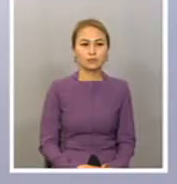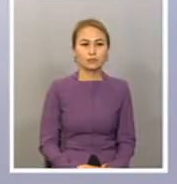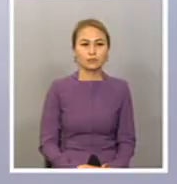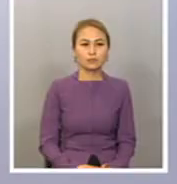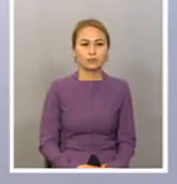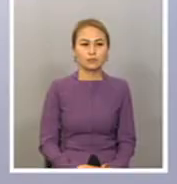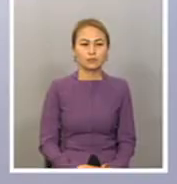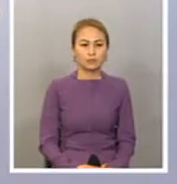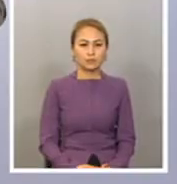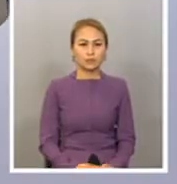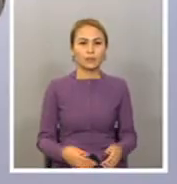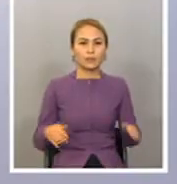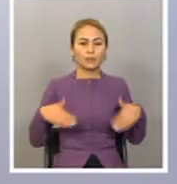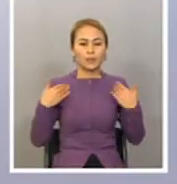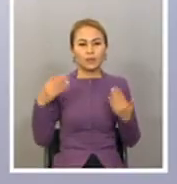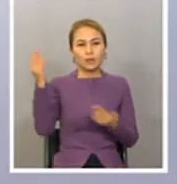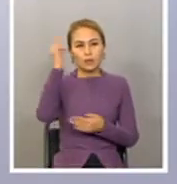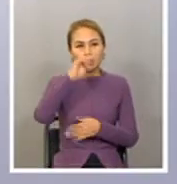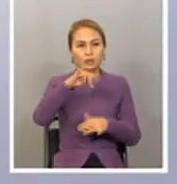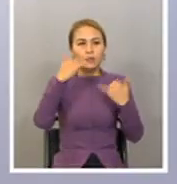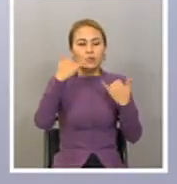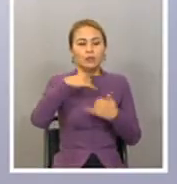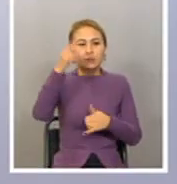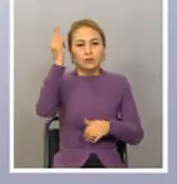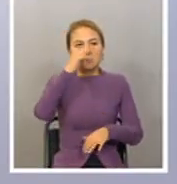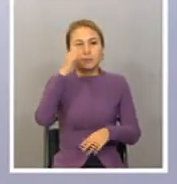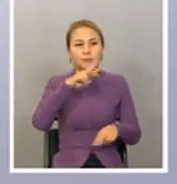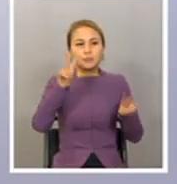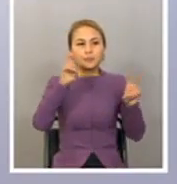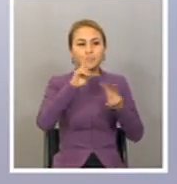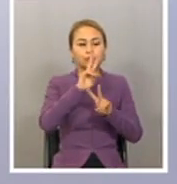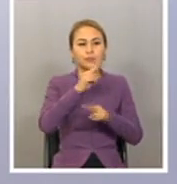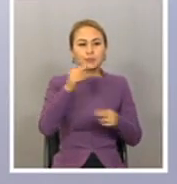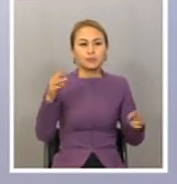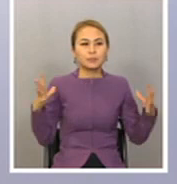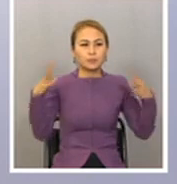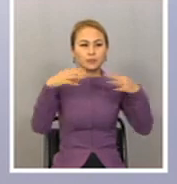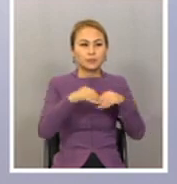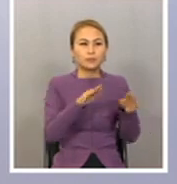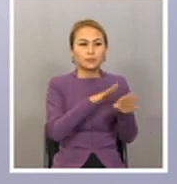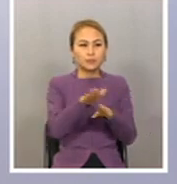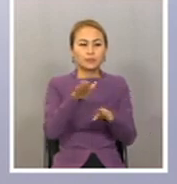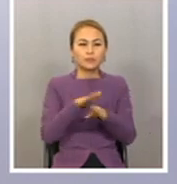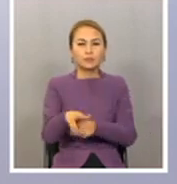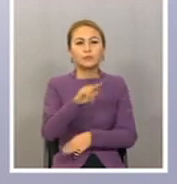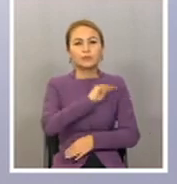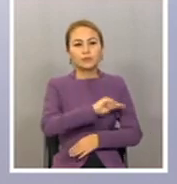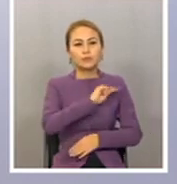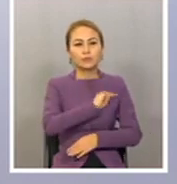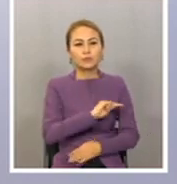Сәлеметсіздер ме, оқушылар? Бүгінгі сабағымыздың тақырыбы бірлесіп орындалатын жұмыс.